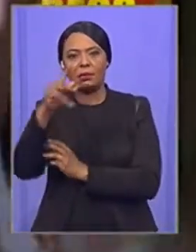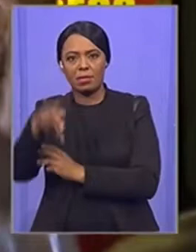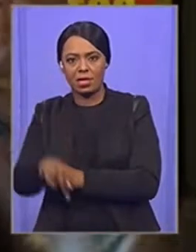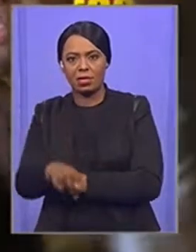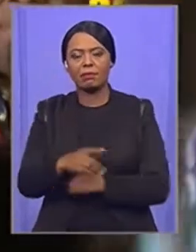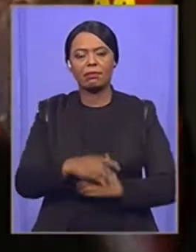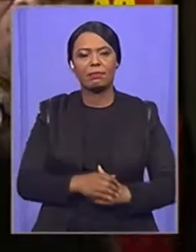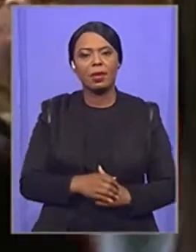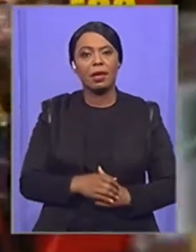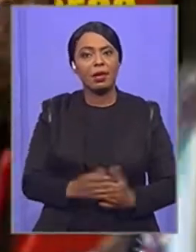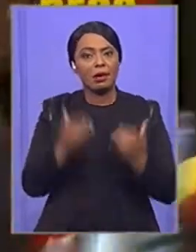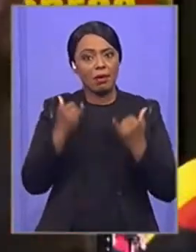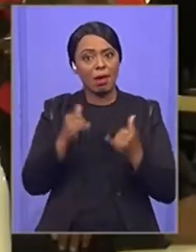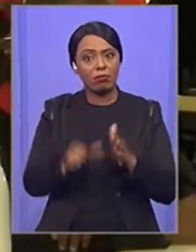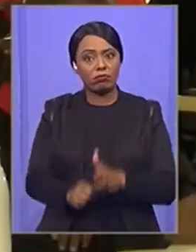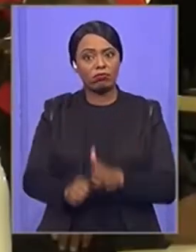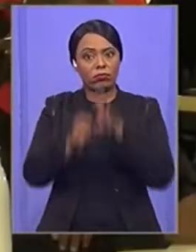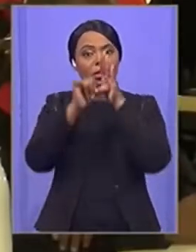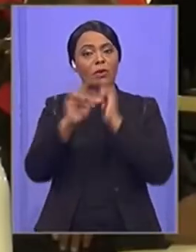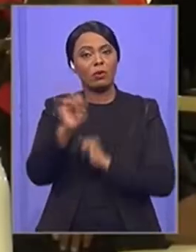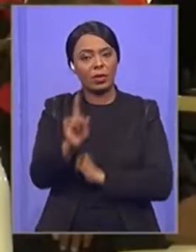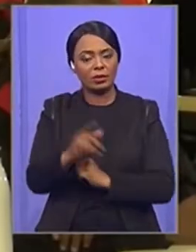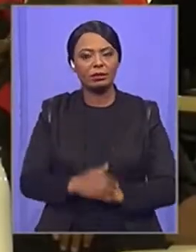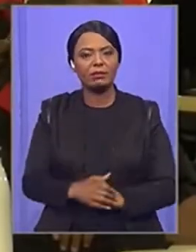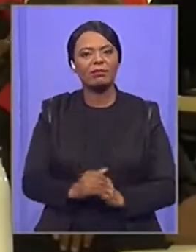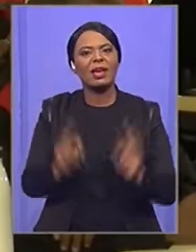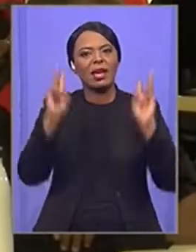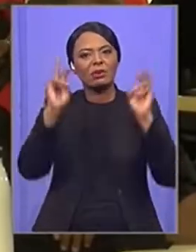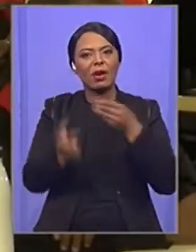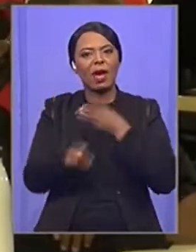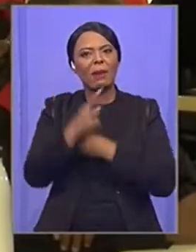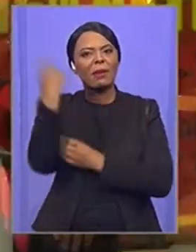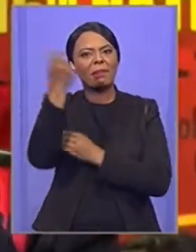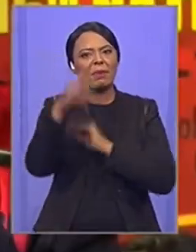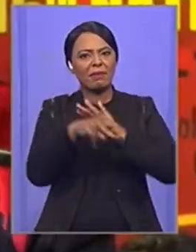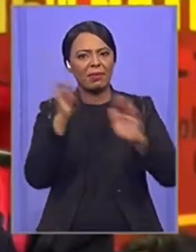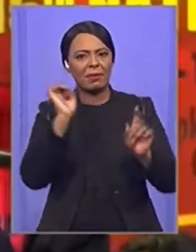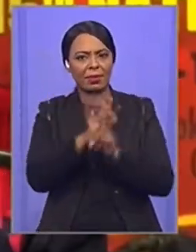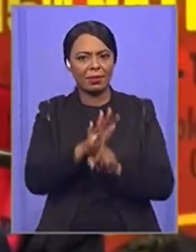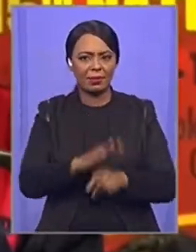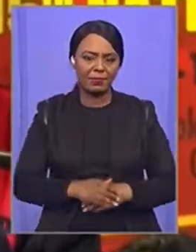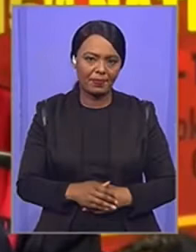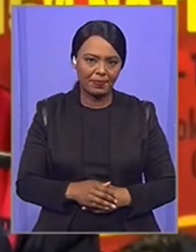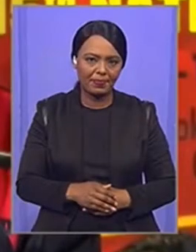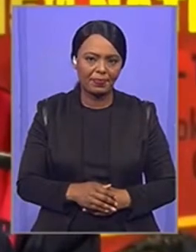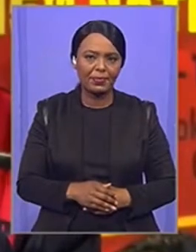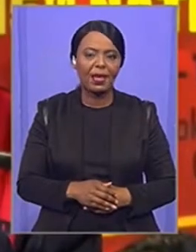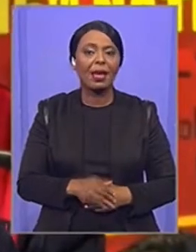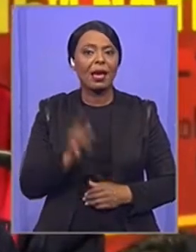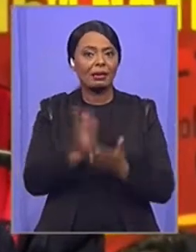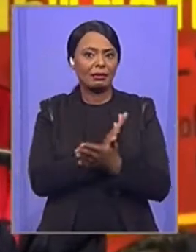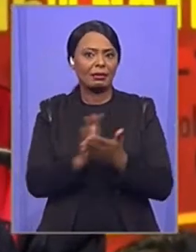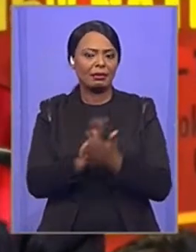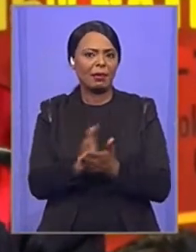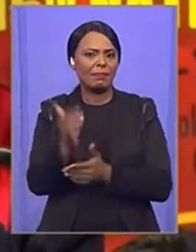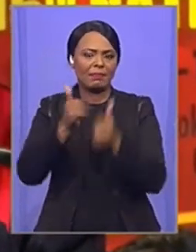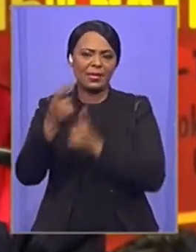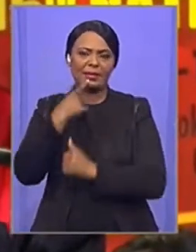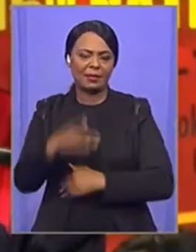Go le jalo kgangkgolo kwa conferenceng e tla bo e le ka ga ditiragalo tsa kwa polaseng ya phalaphala. Batlhankedi